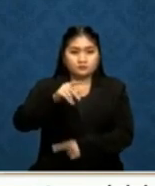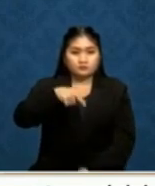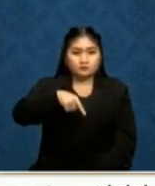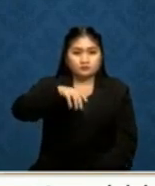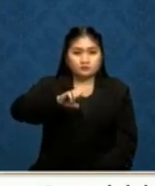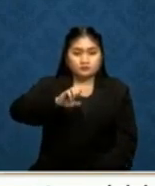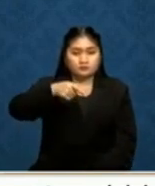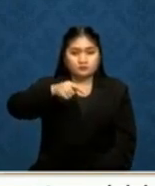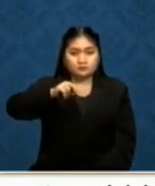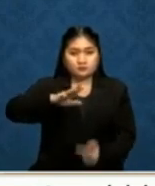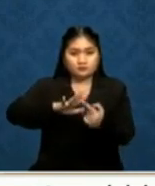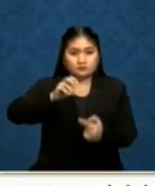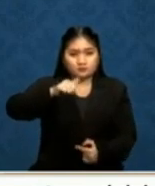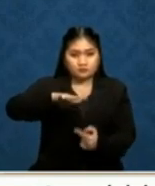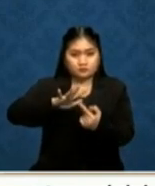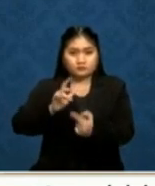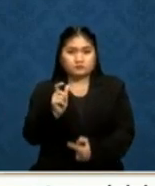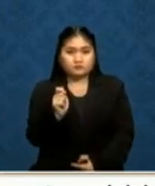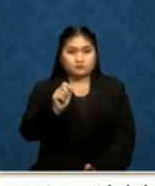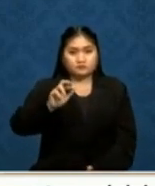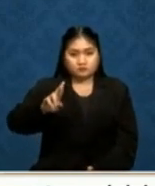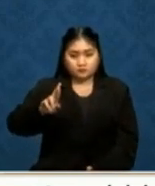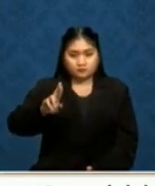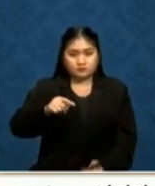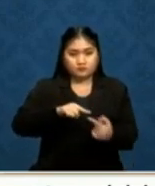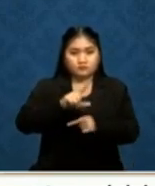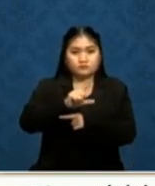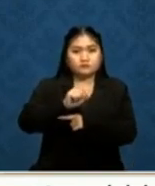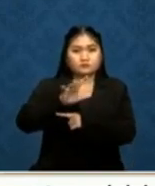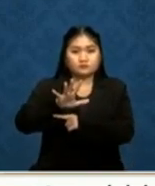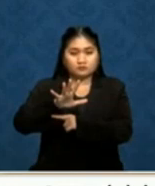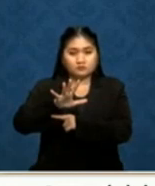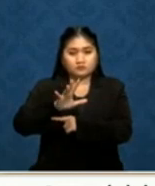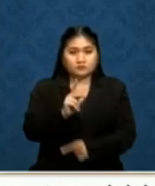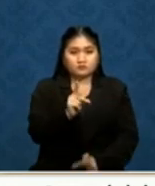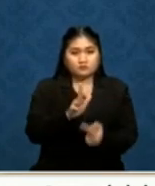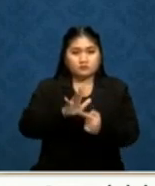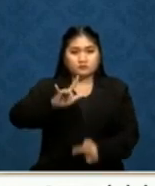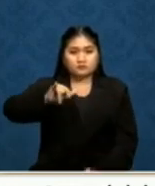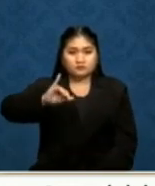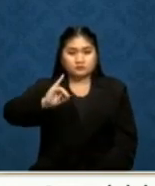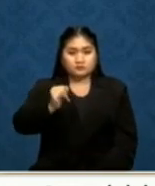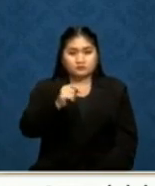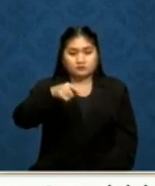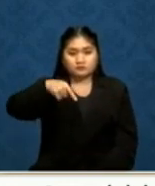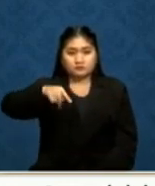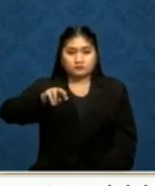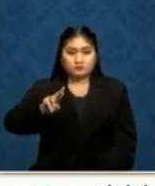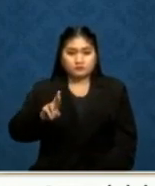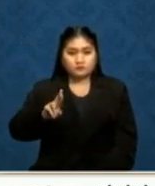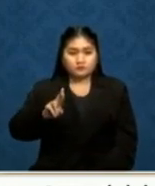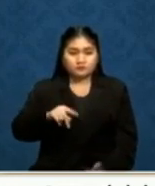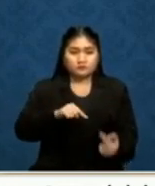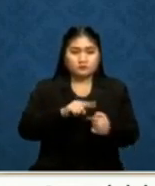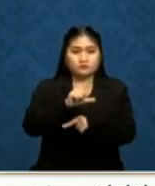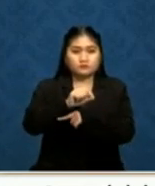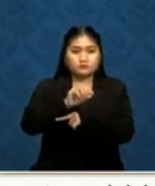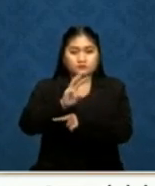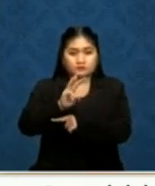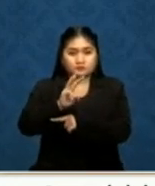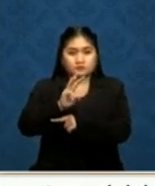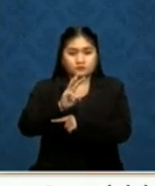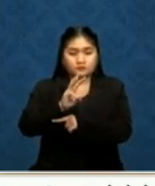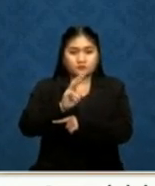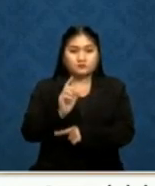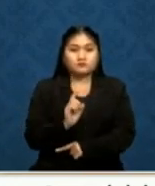ออนเสถียรไทย25นางสาวกัญจพรวงเวไนย26ศาสต